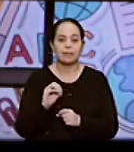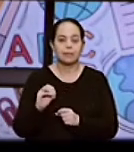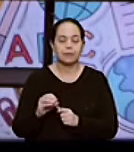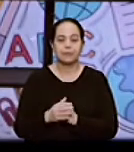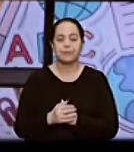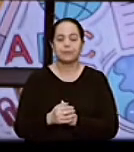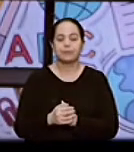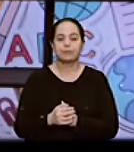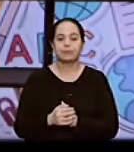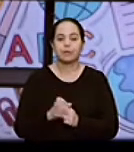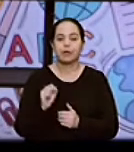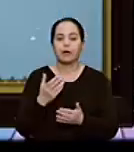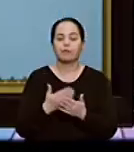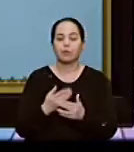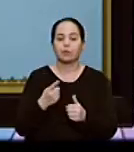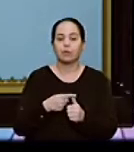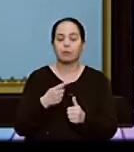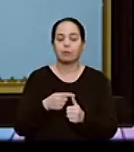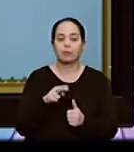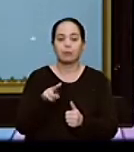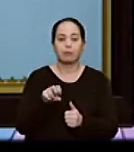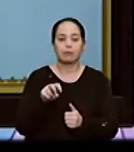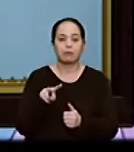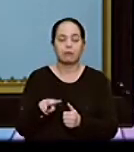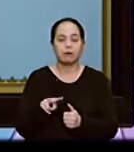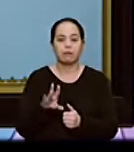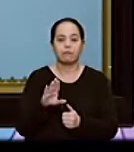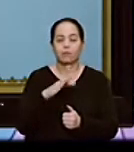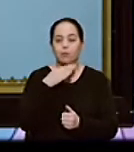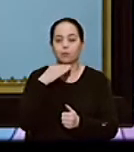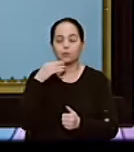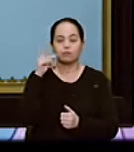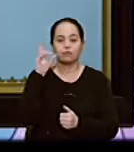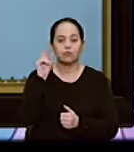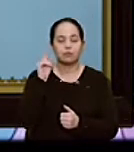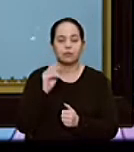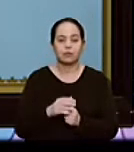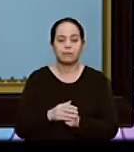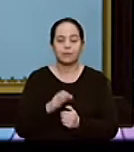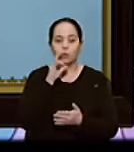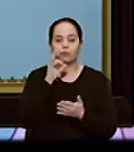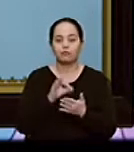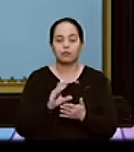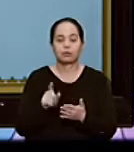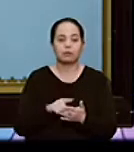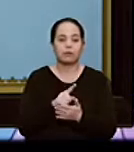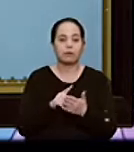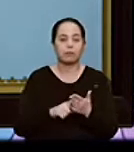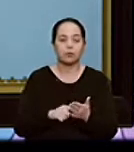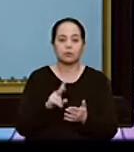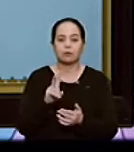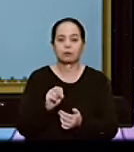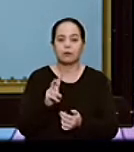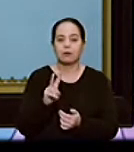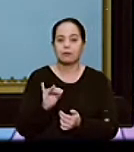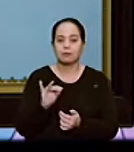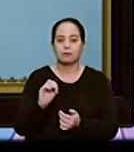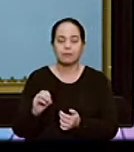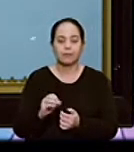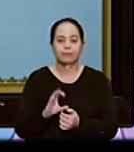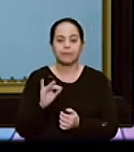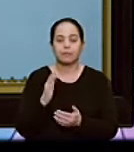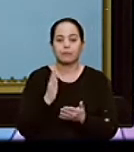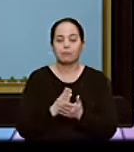вот имена прилагательные во множественном числе отвечают на вопрос «какие» и имеют